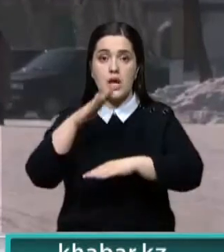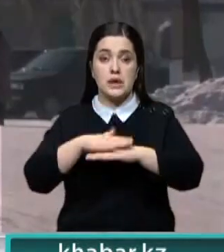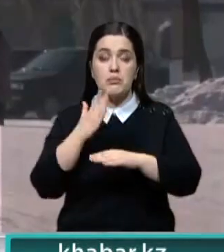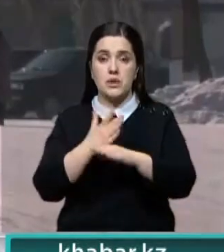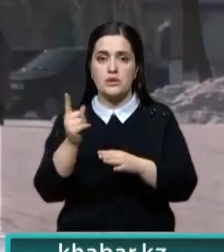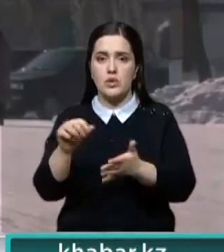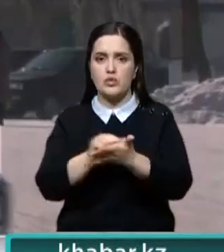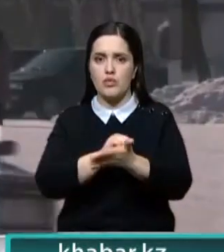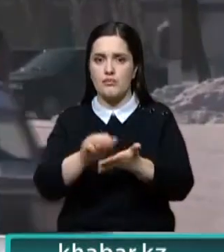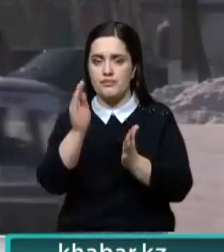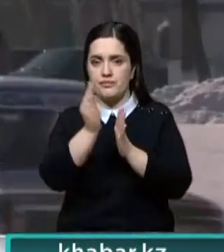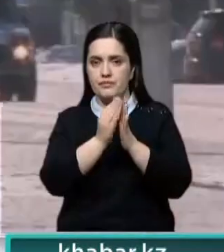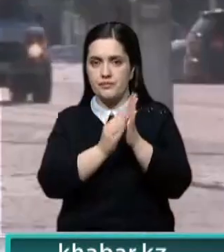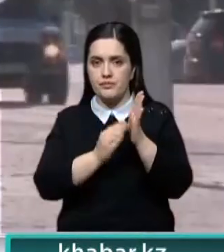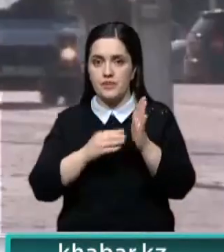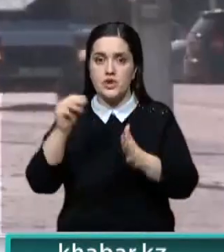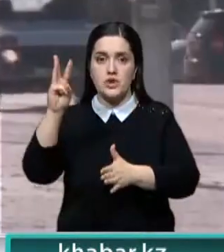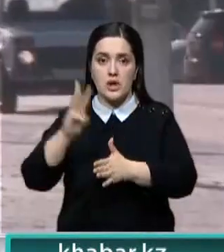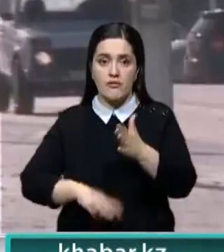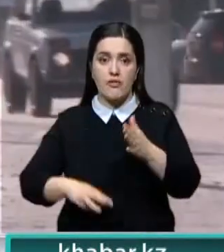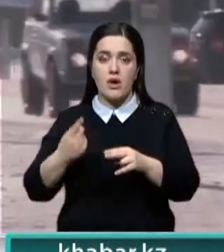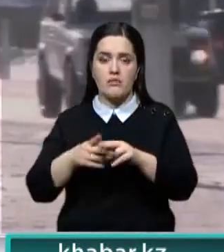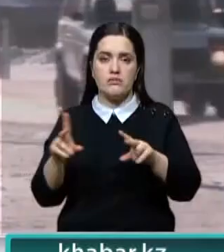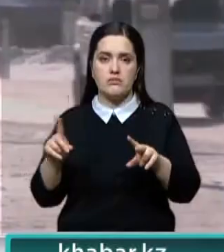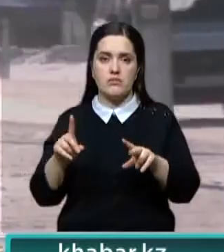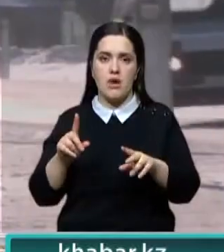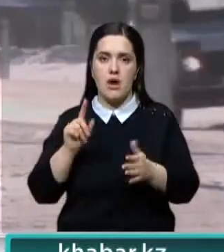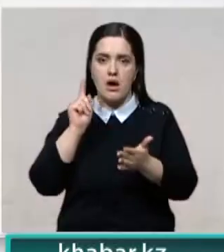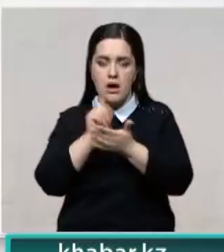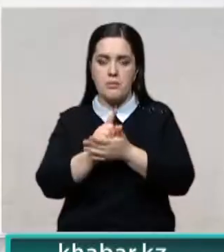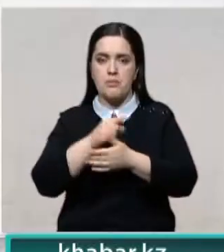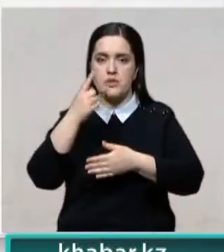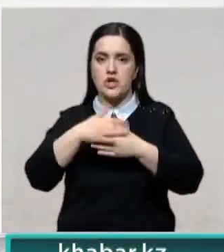составлен административный протокол. Устранить недочеты районные власти обязаны в самое ближайшее время.